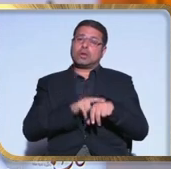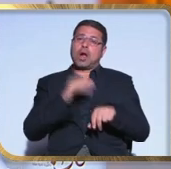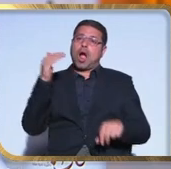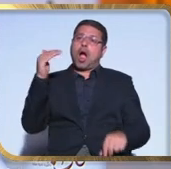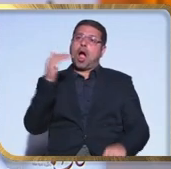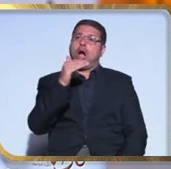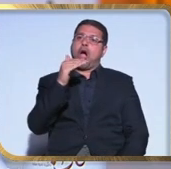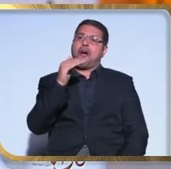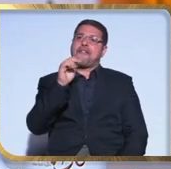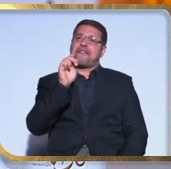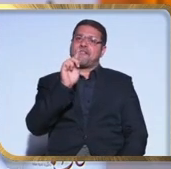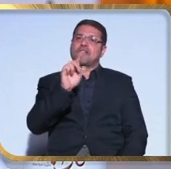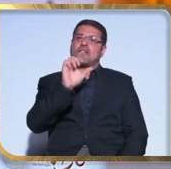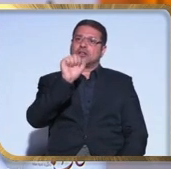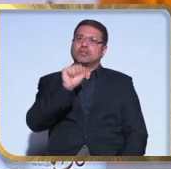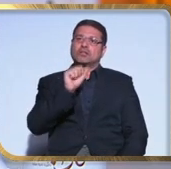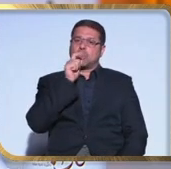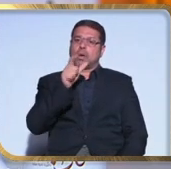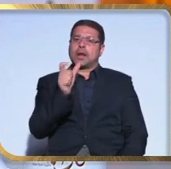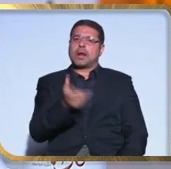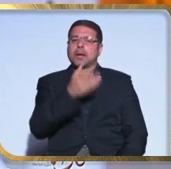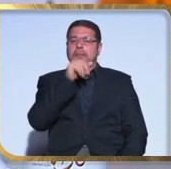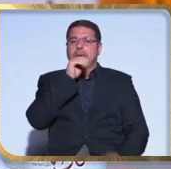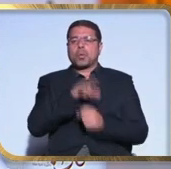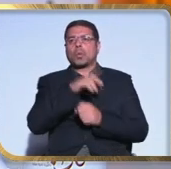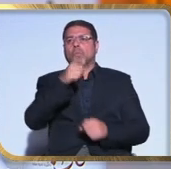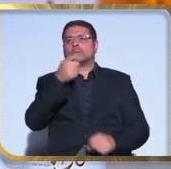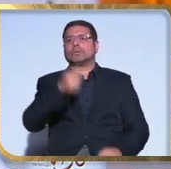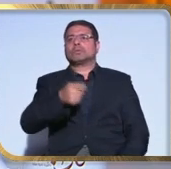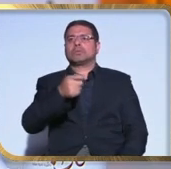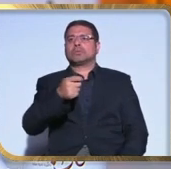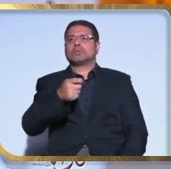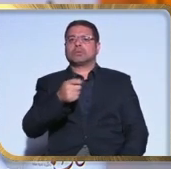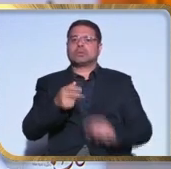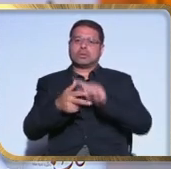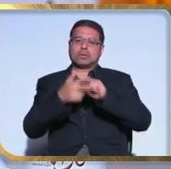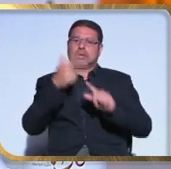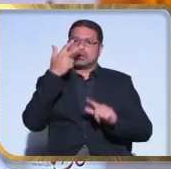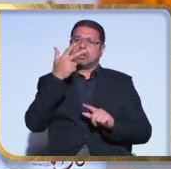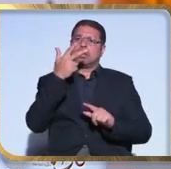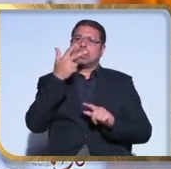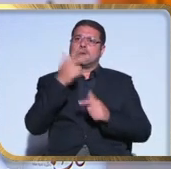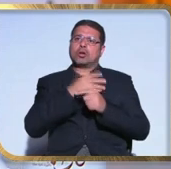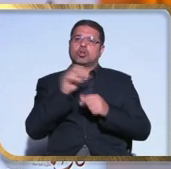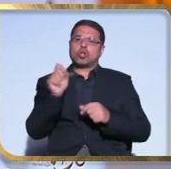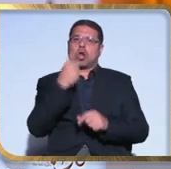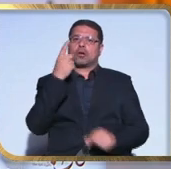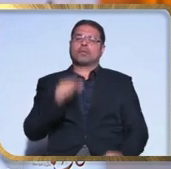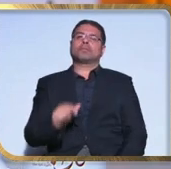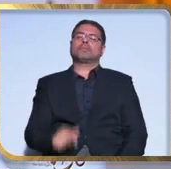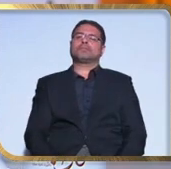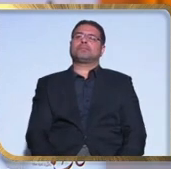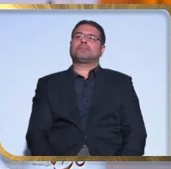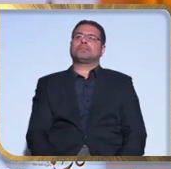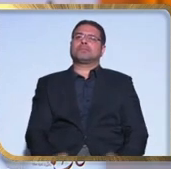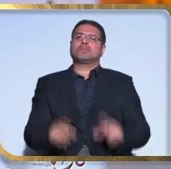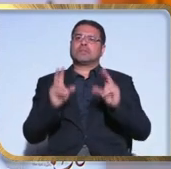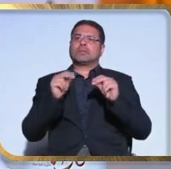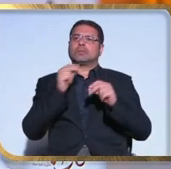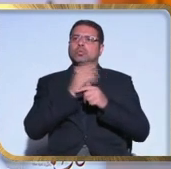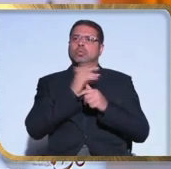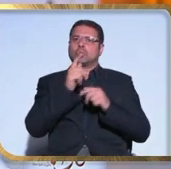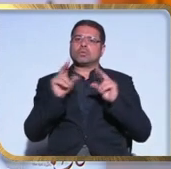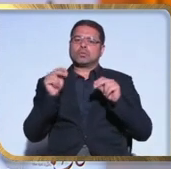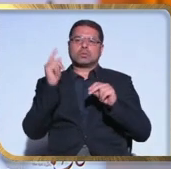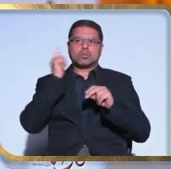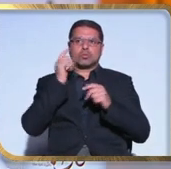حفصه في صوم النبي عليه الصلاه والسلام ثلاث ايام من كل شهر زي ما كما